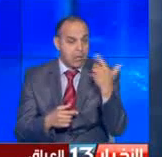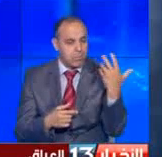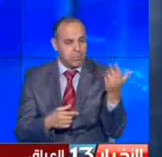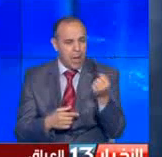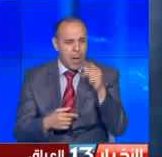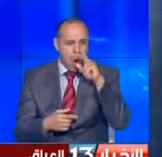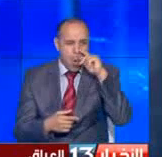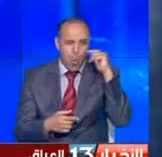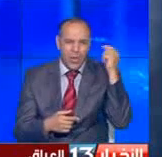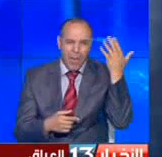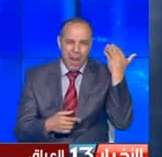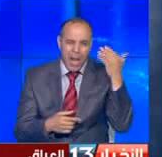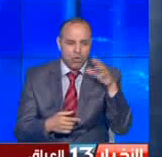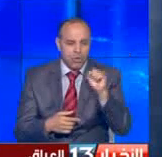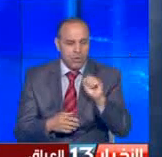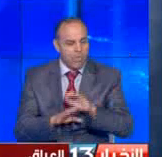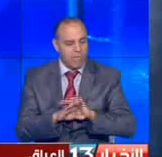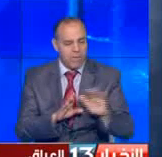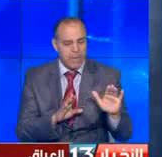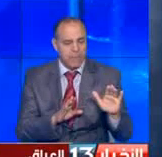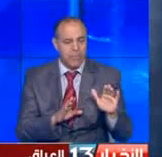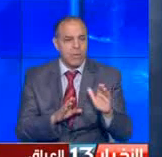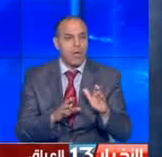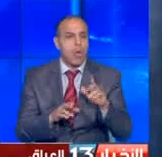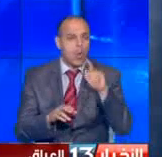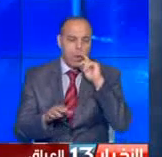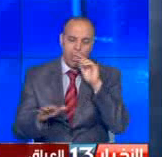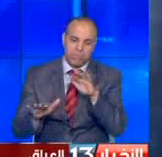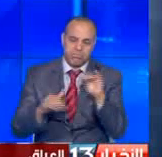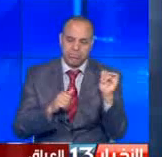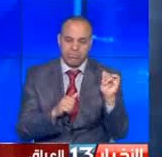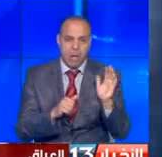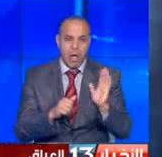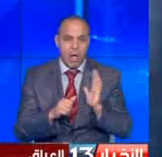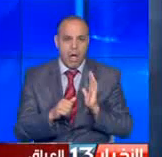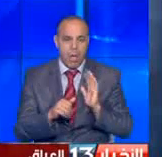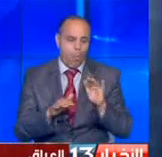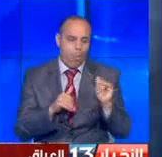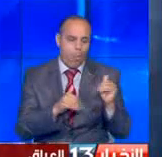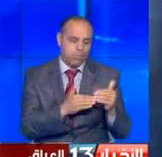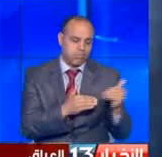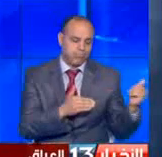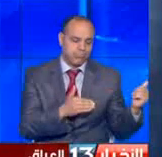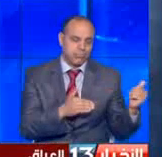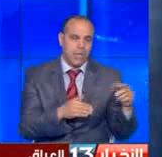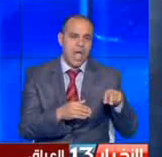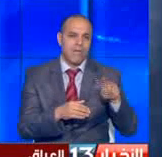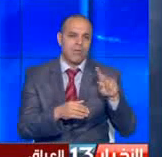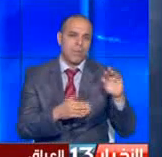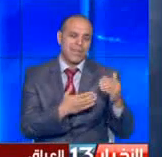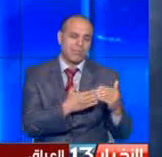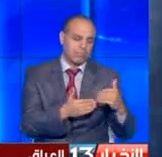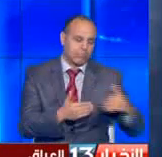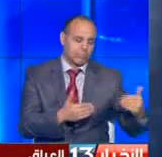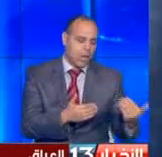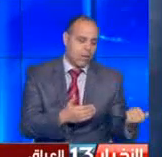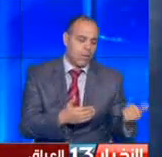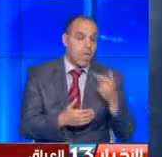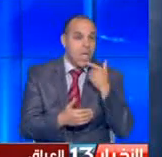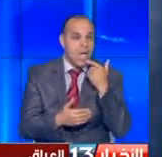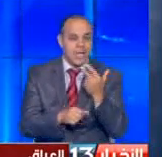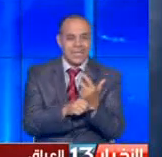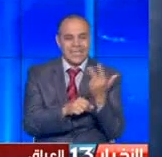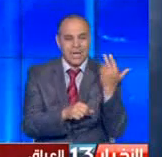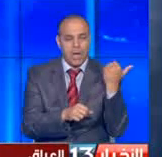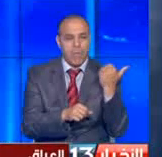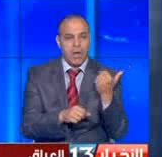القوات الكرديه تقدم انسحبت على اثره القضيه الكرديه الى خليجها اربع عشره والفين قبل ثلاث سنوات